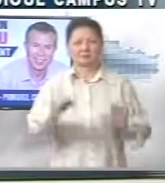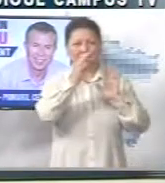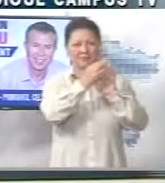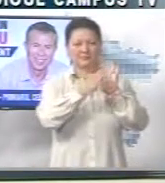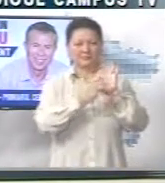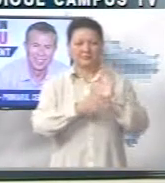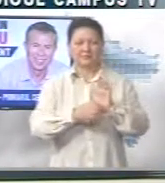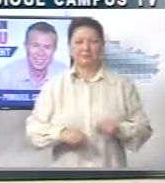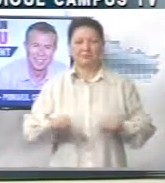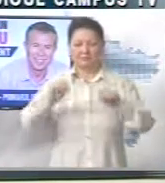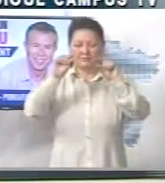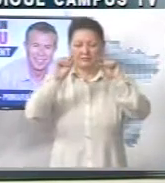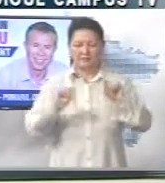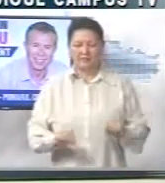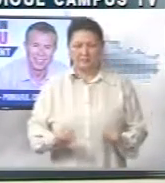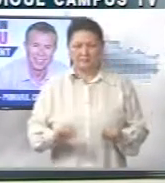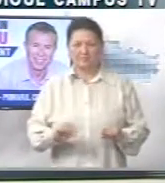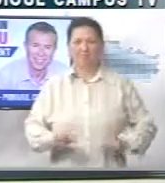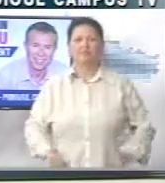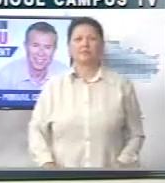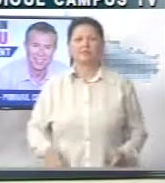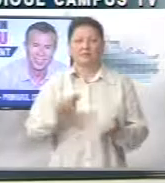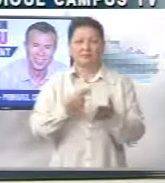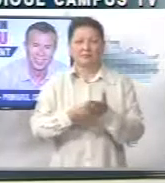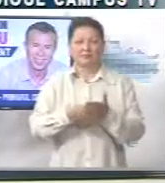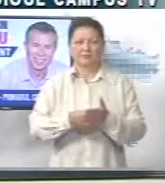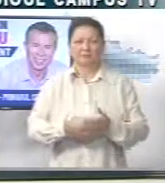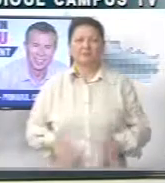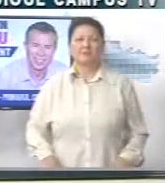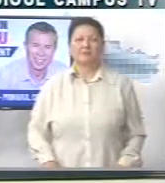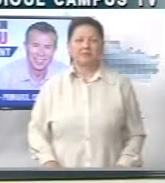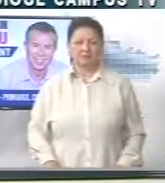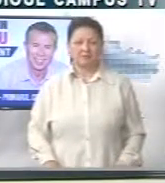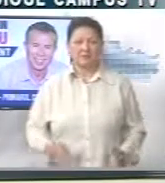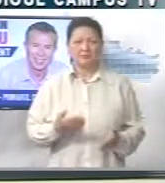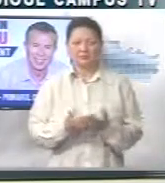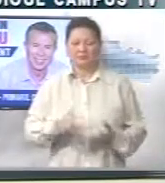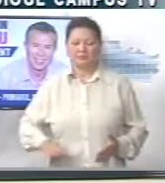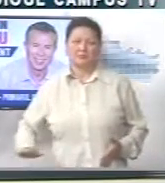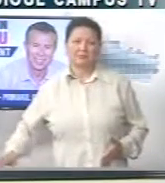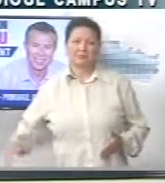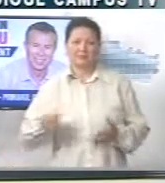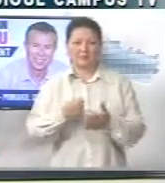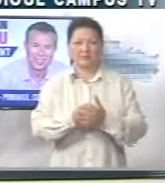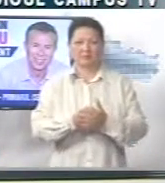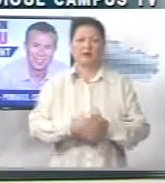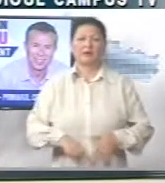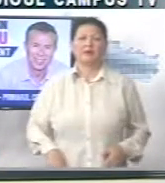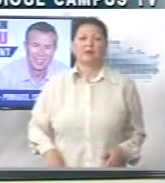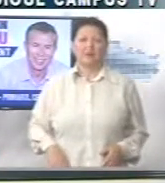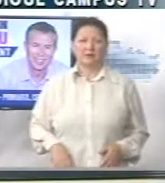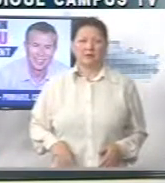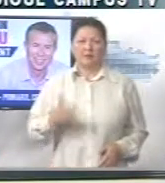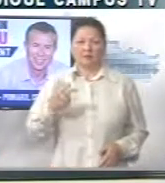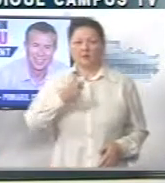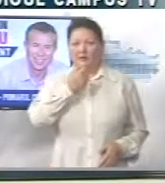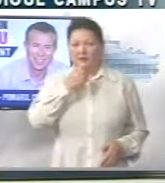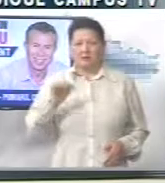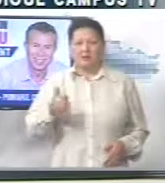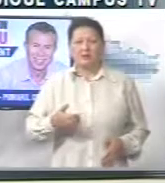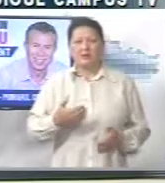Scutirea de la plata cheltuielilor de întreținere către Asociația de Proprietari pentru copiii cu vârstă de până la 3 ani și pentru persoanele